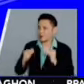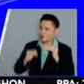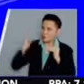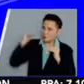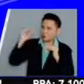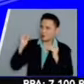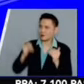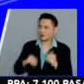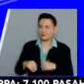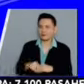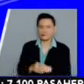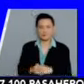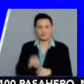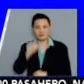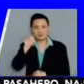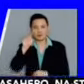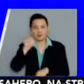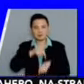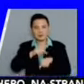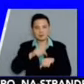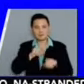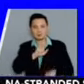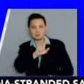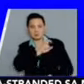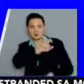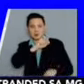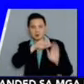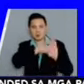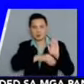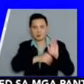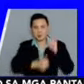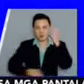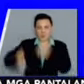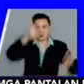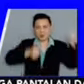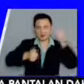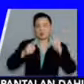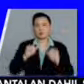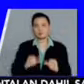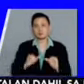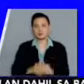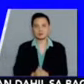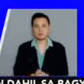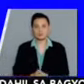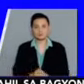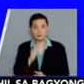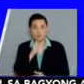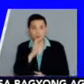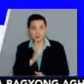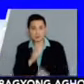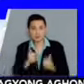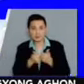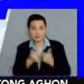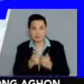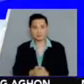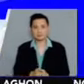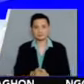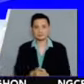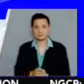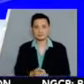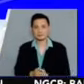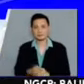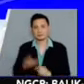na NCAA champion. Sa Women's Finals Game 2 naman, nagharap ang defending champions na College of St.